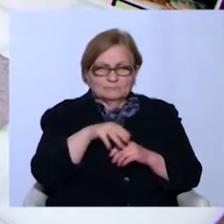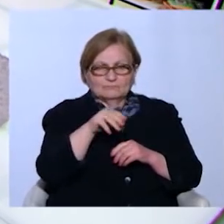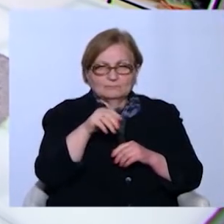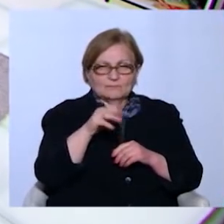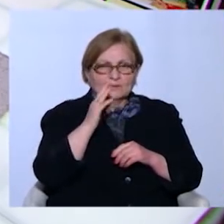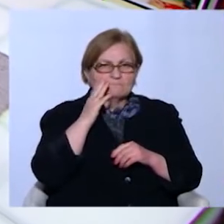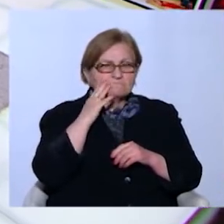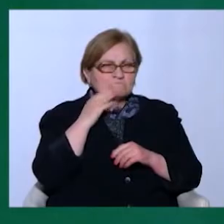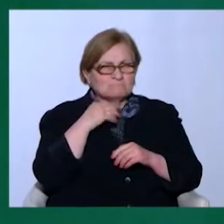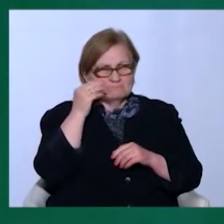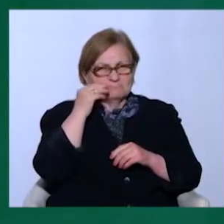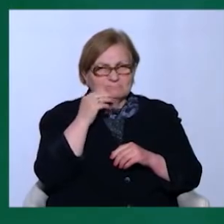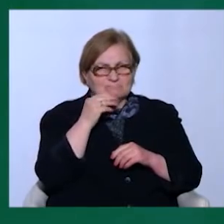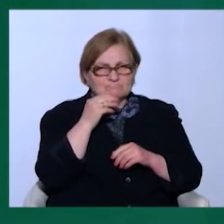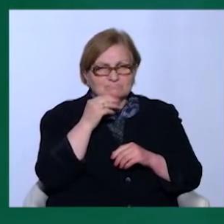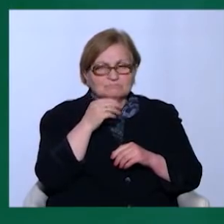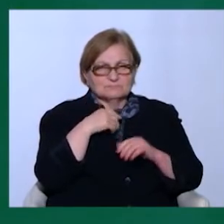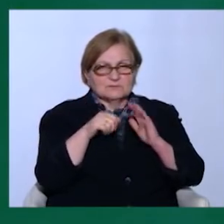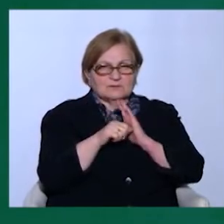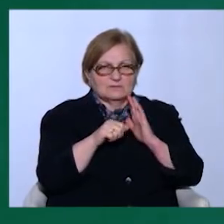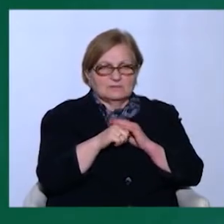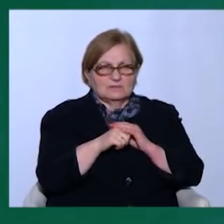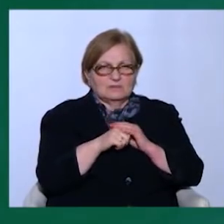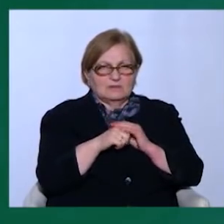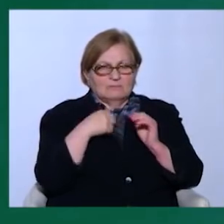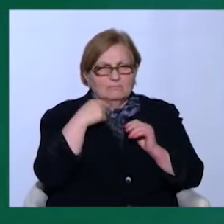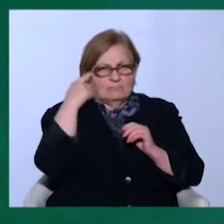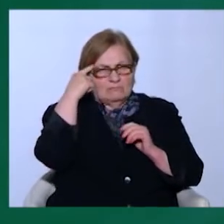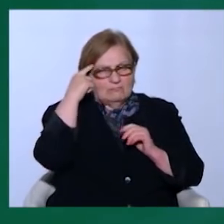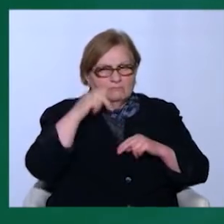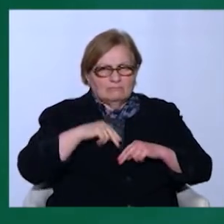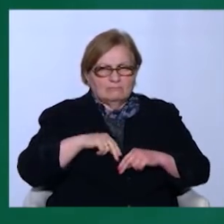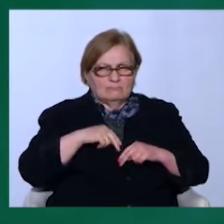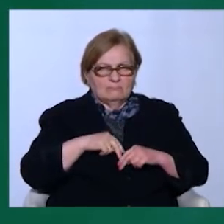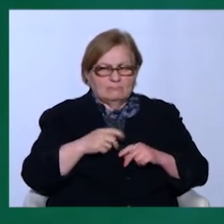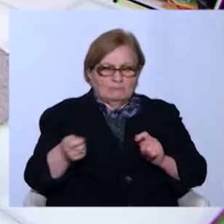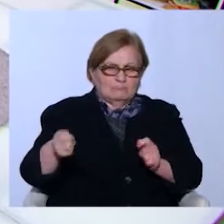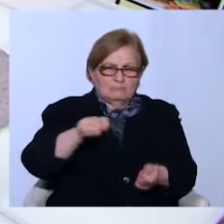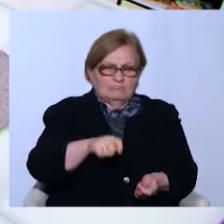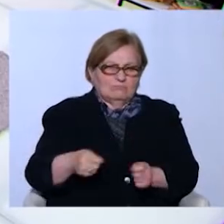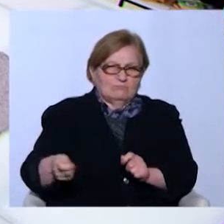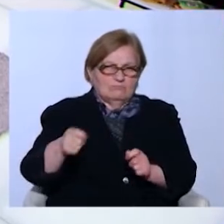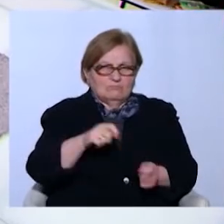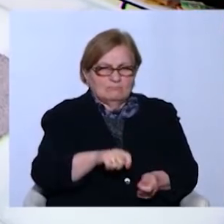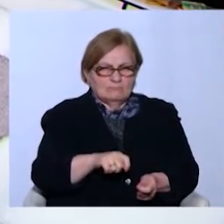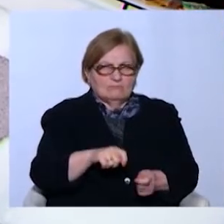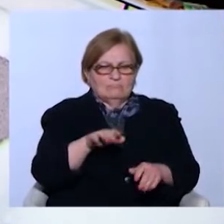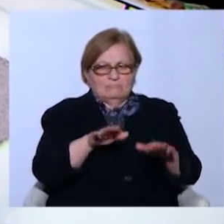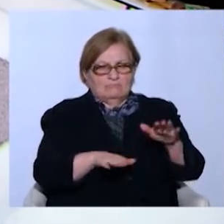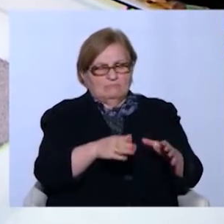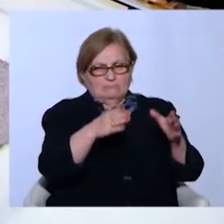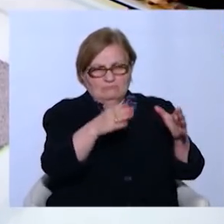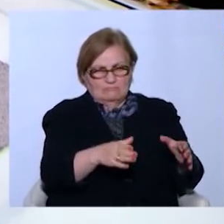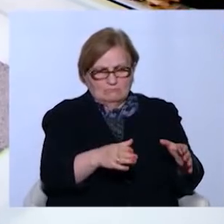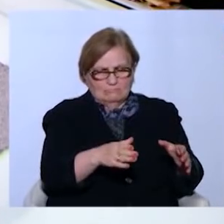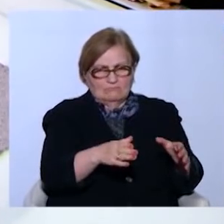მართლა გავაკეთებდი და ეს ძალიან დამეხმარა. ვიფიქრე, დავიწყებ ჩაყრას, ავიღებ ავწონი